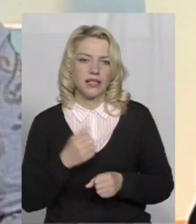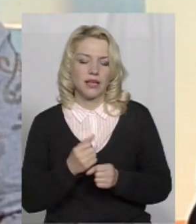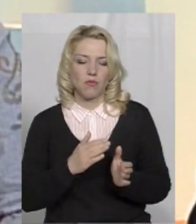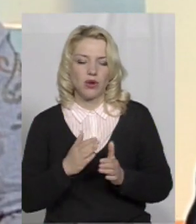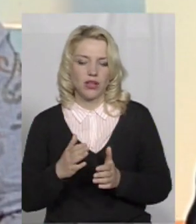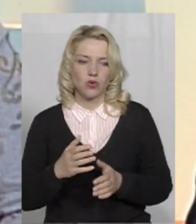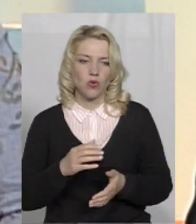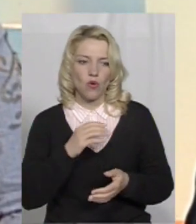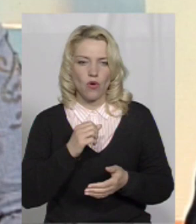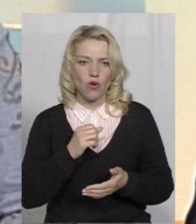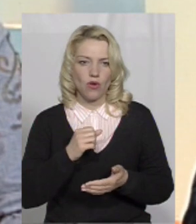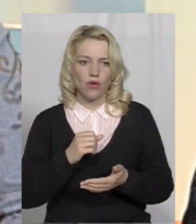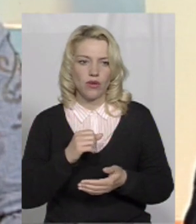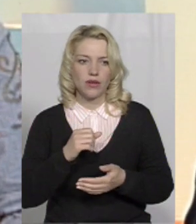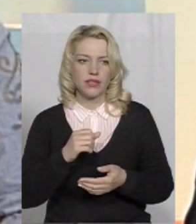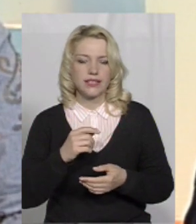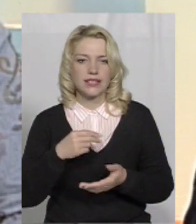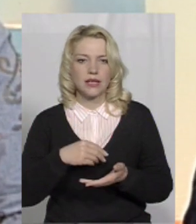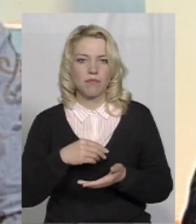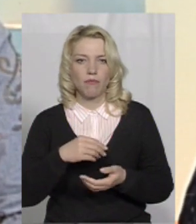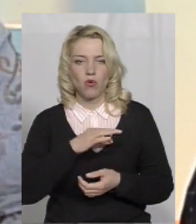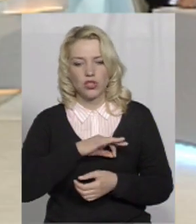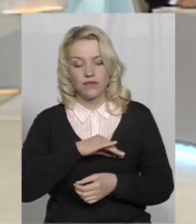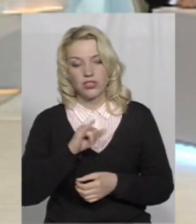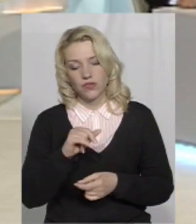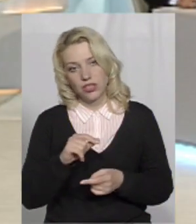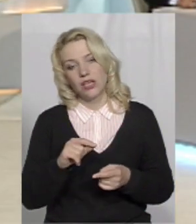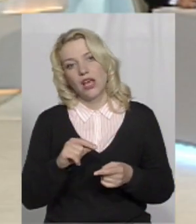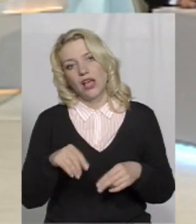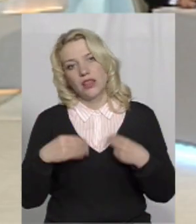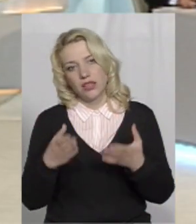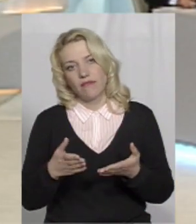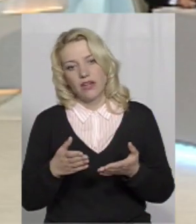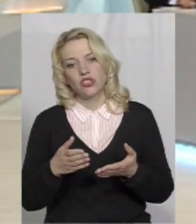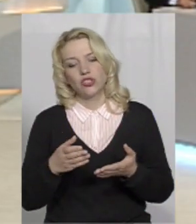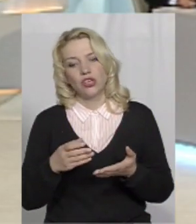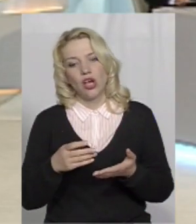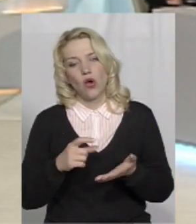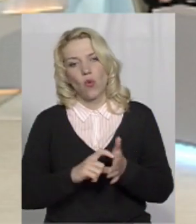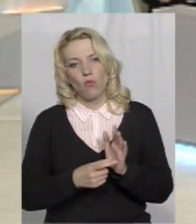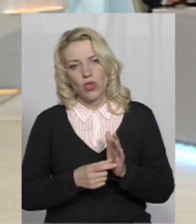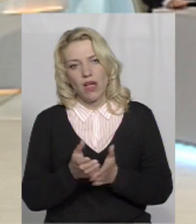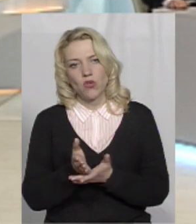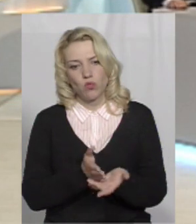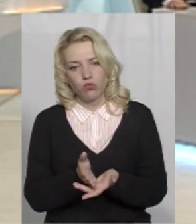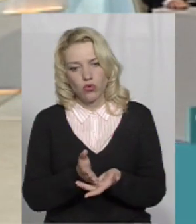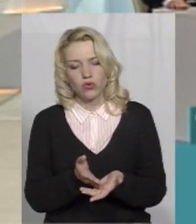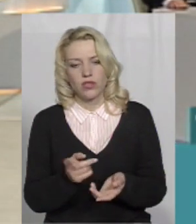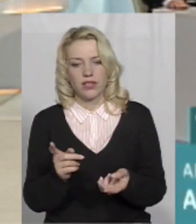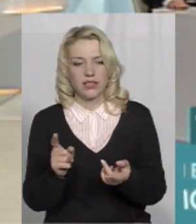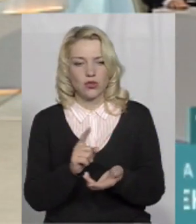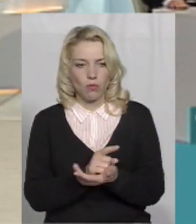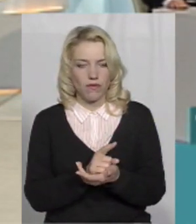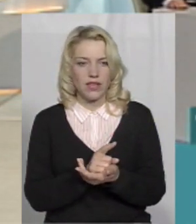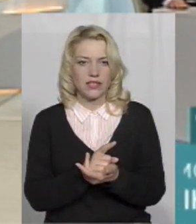порядок оформлення споживачів при це. І надавач комунальної послуги зобов'язаний там вплоть